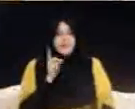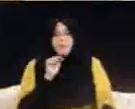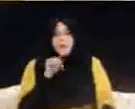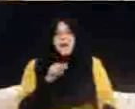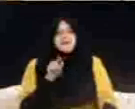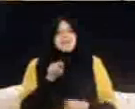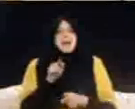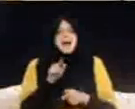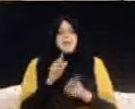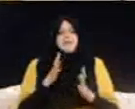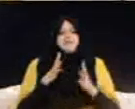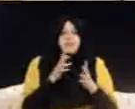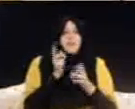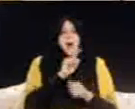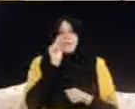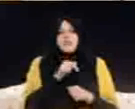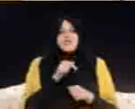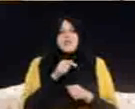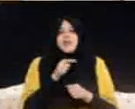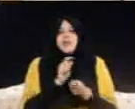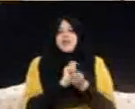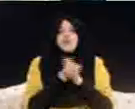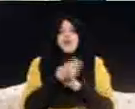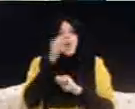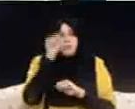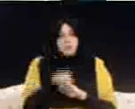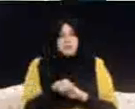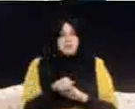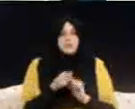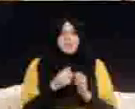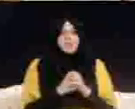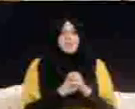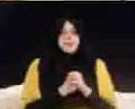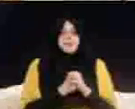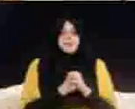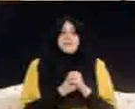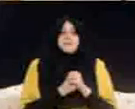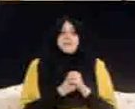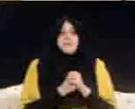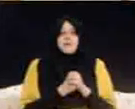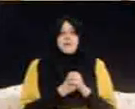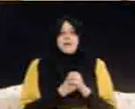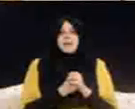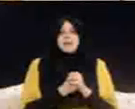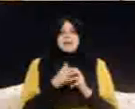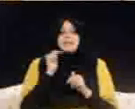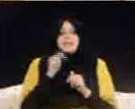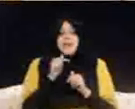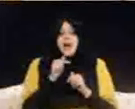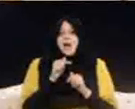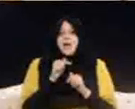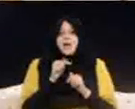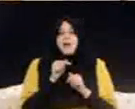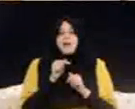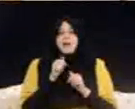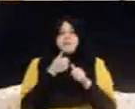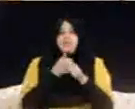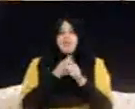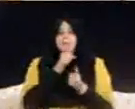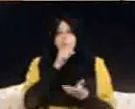فريضة، فحكم لا يمكن أن يسلب منها الحكم وهو حكم السنية أو حكم الفضيلة